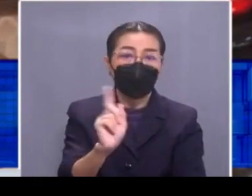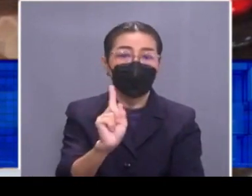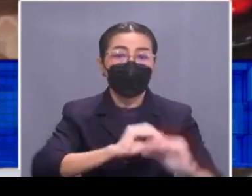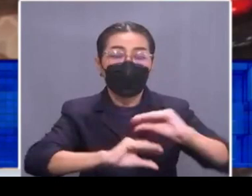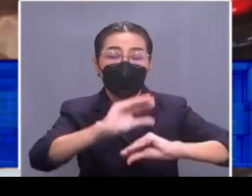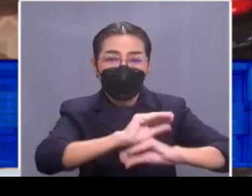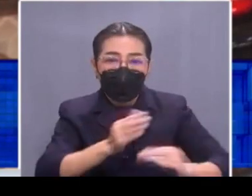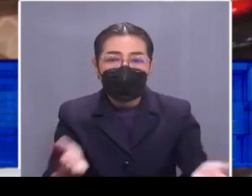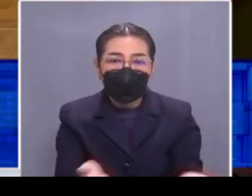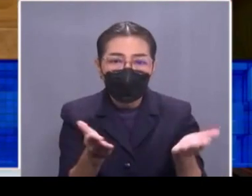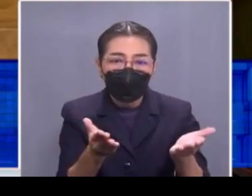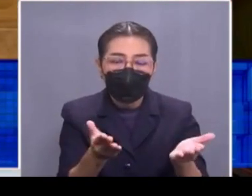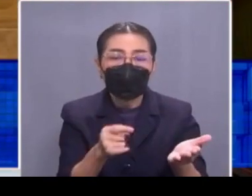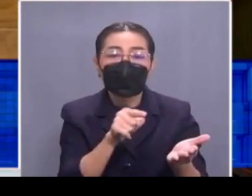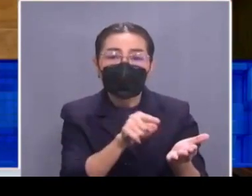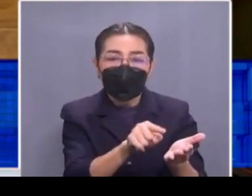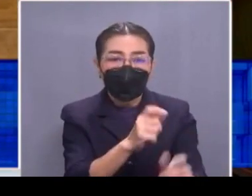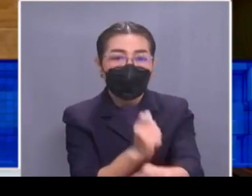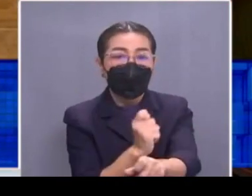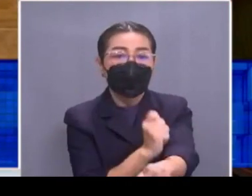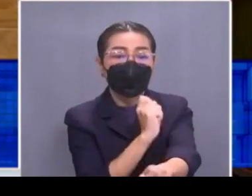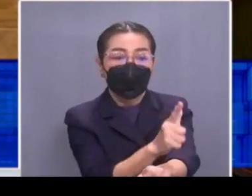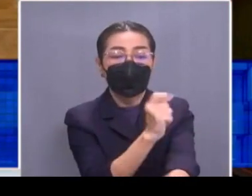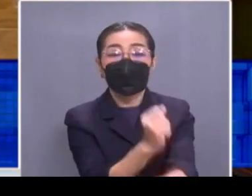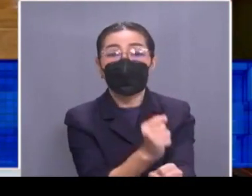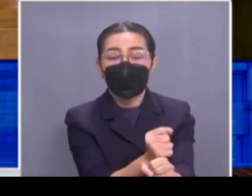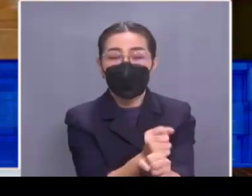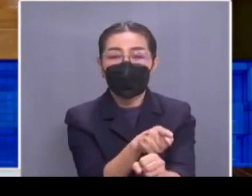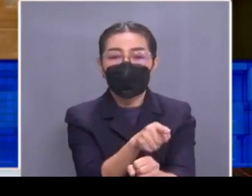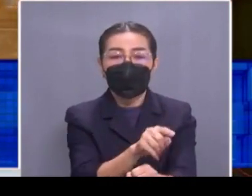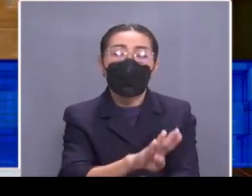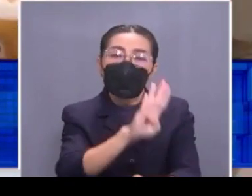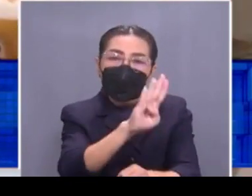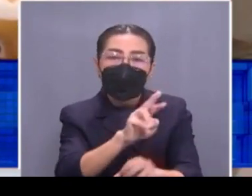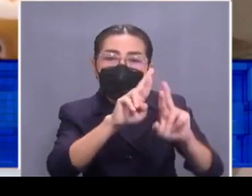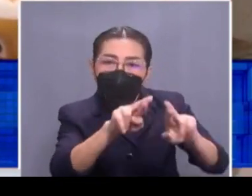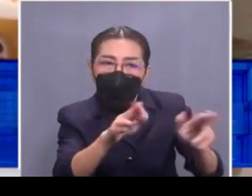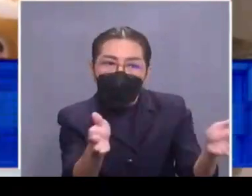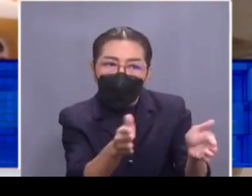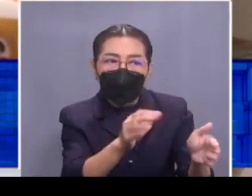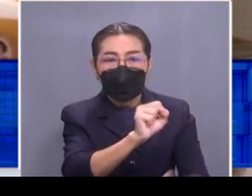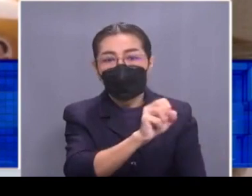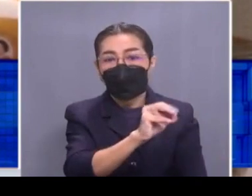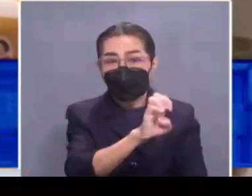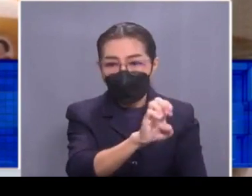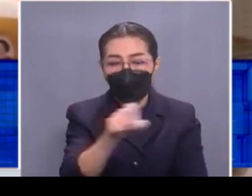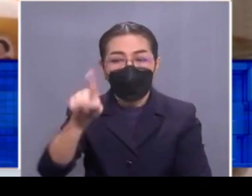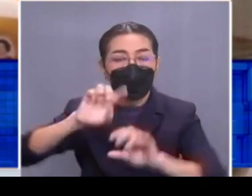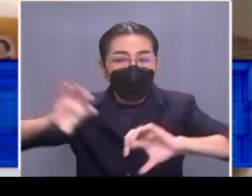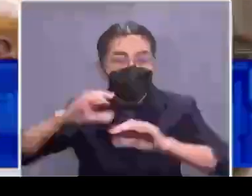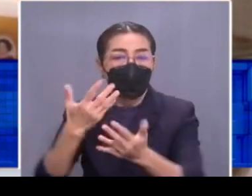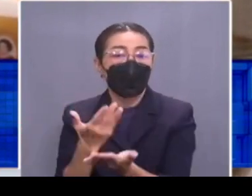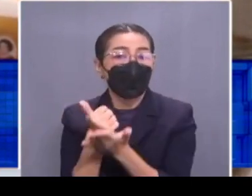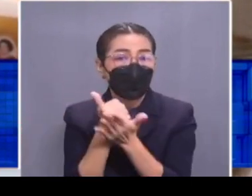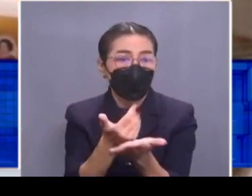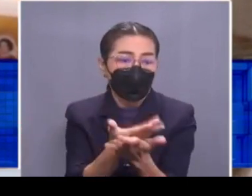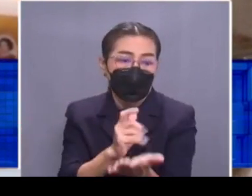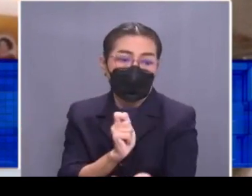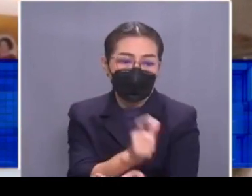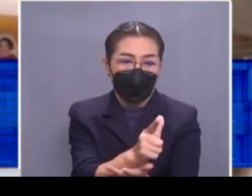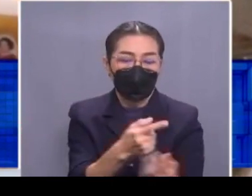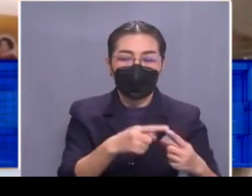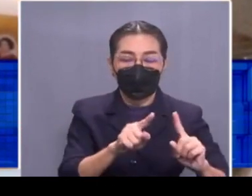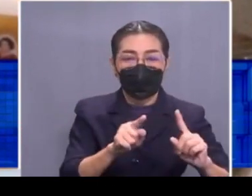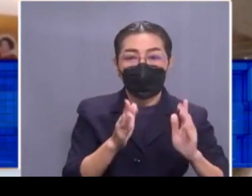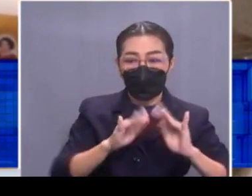งการส่งเสริมและรักษาระดับการจ้างงานในธุรกิจ SME โดยรัฐนั้นอุดหนุนการจ้างงานตามจริงแต่ว่านายจ้างจะต้องรักษ